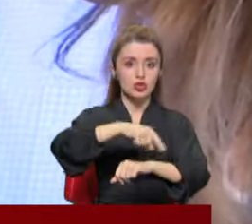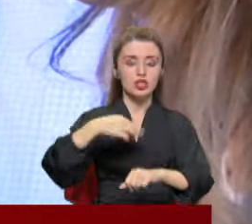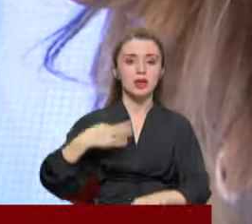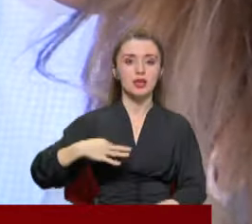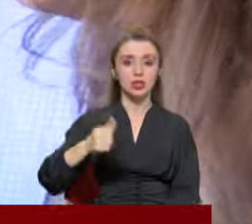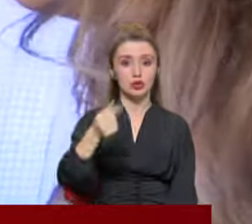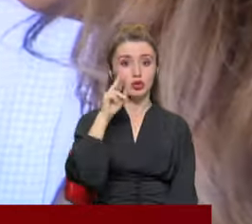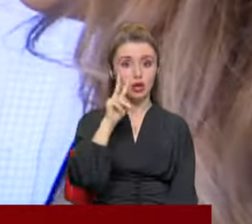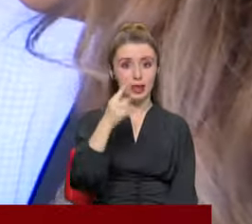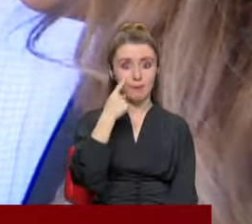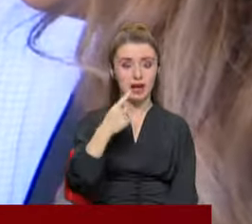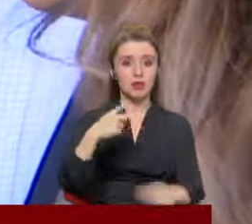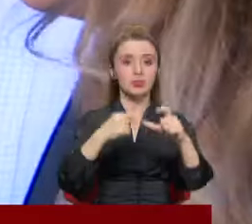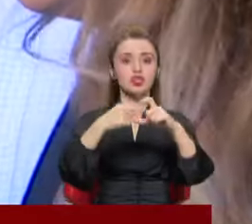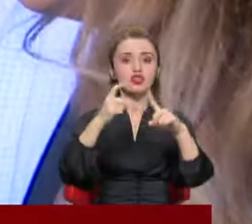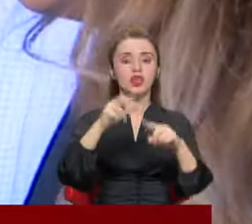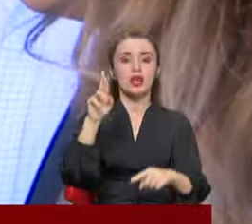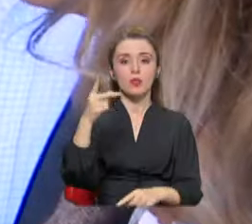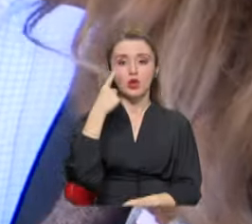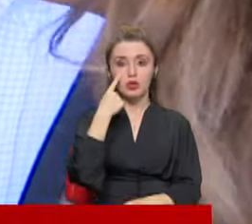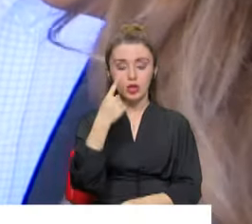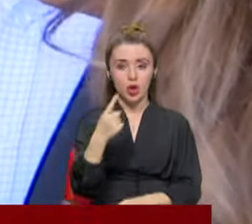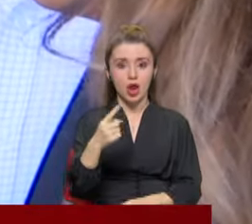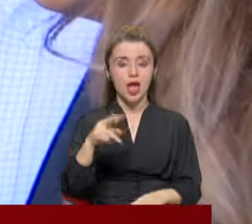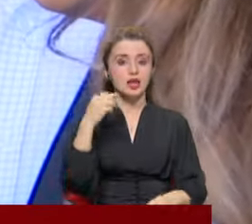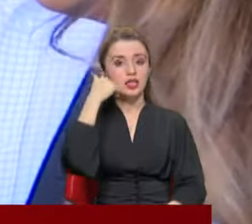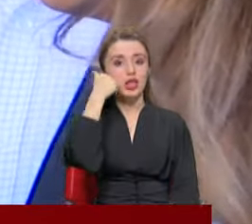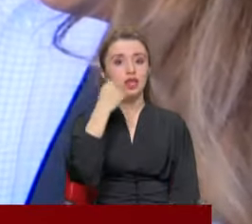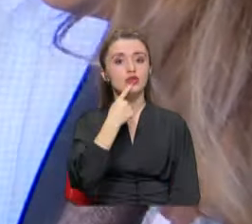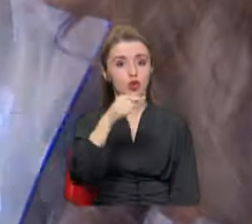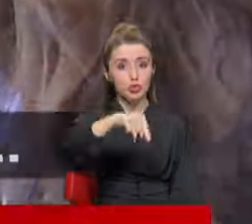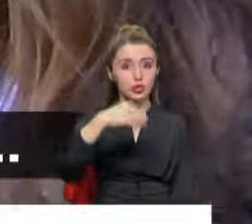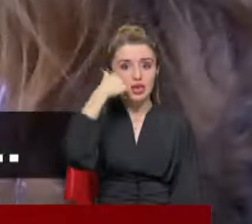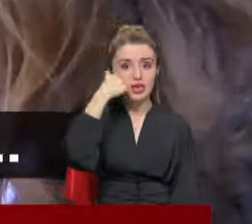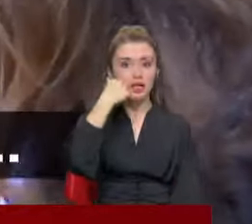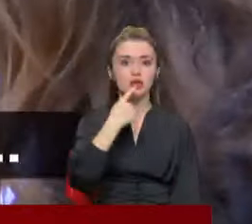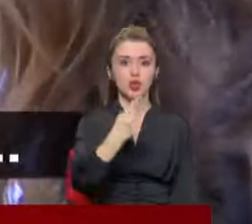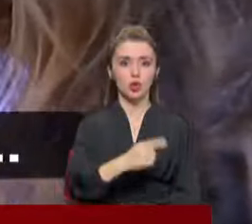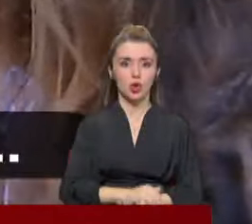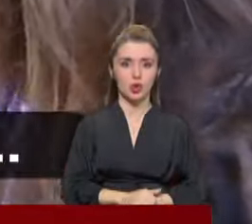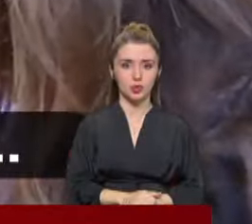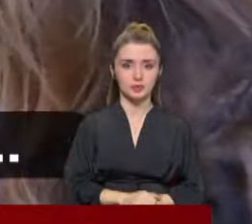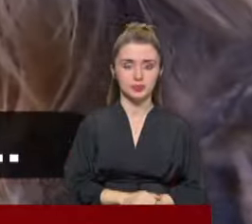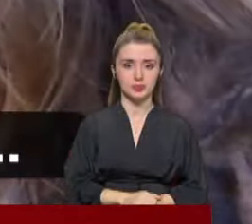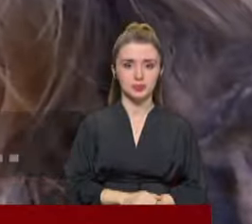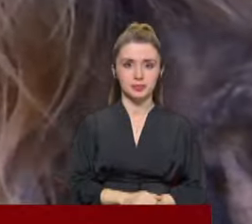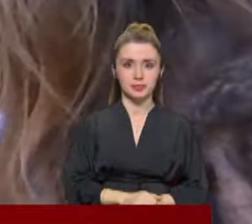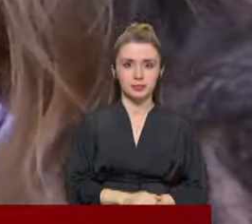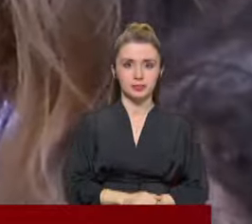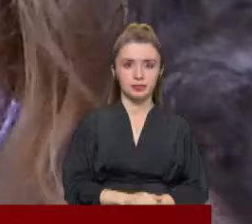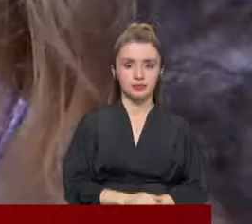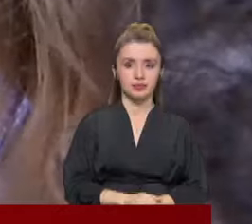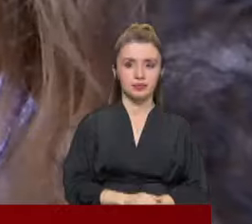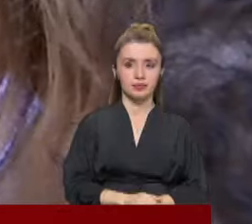pazartesi görelim bakalım. ÇED raporu konusunda yalan konuşan biri bu konuda da yalan konuşuyor. Bizzat bakanla da görüştüğünü söylüyor çünkü. Yok,